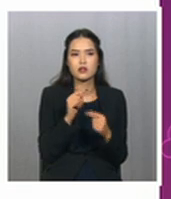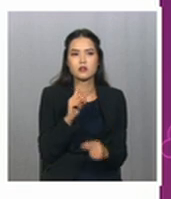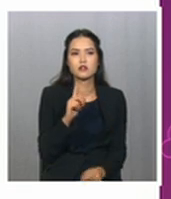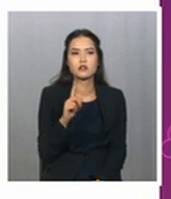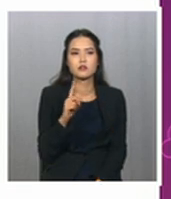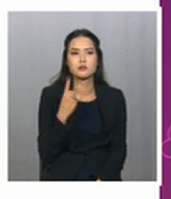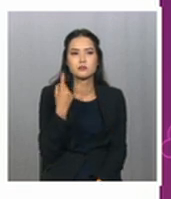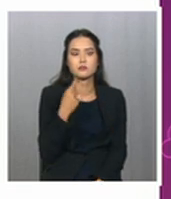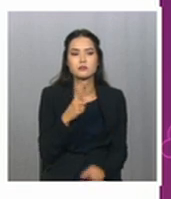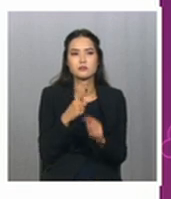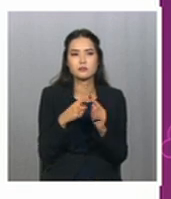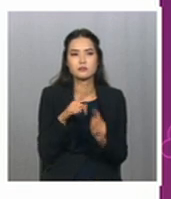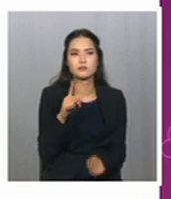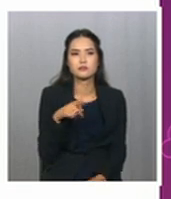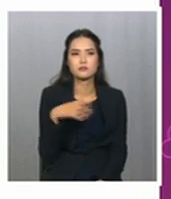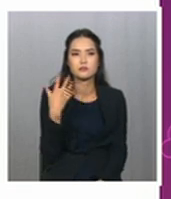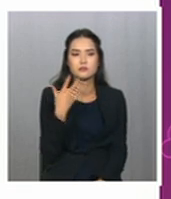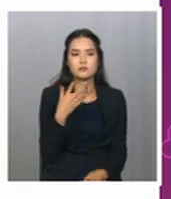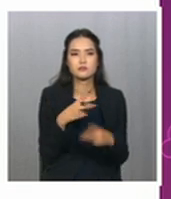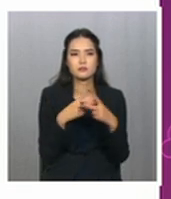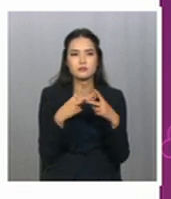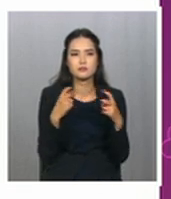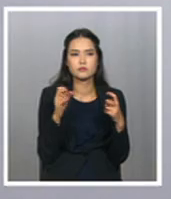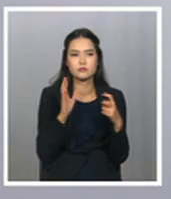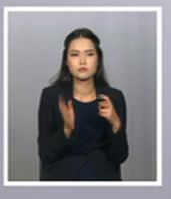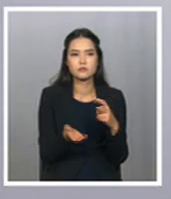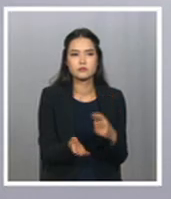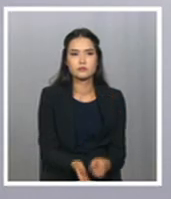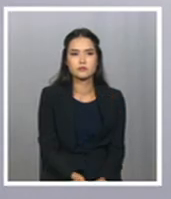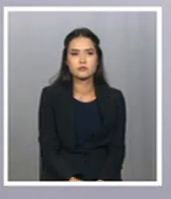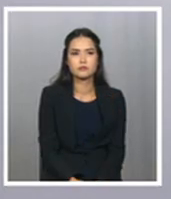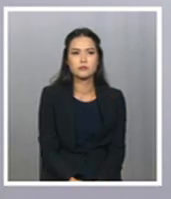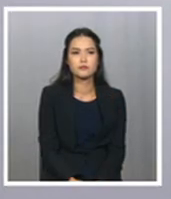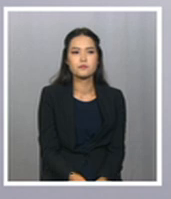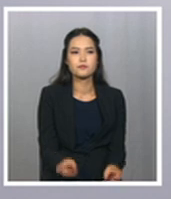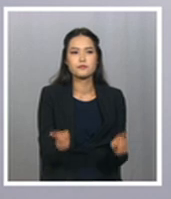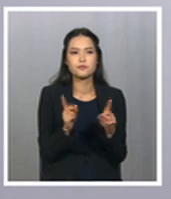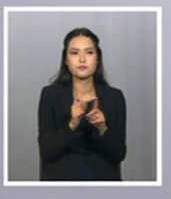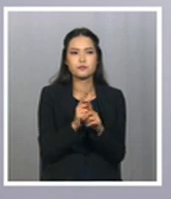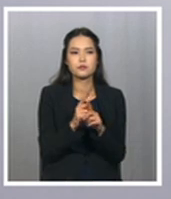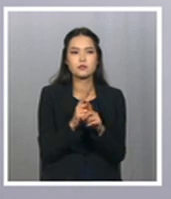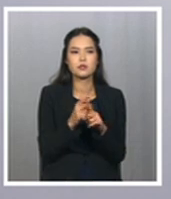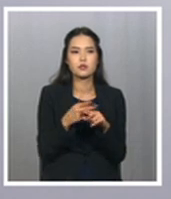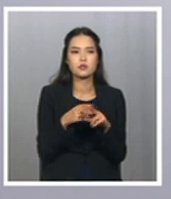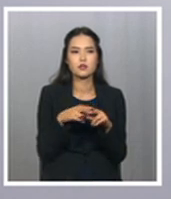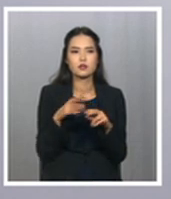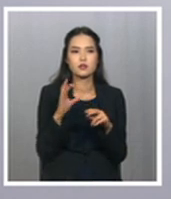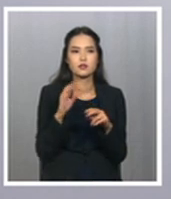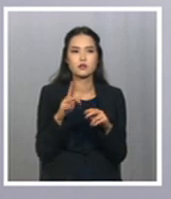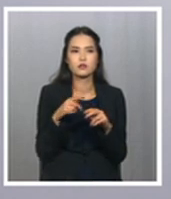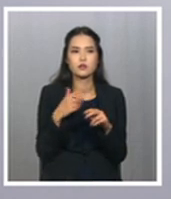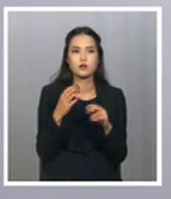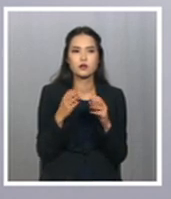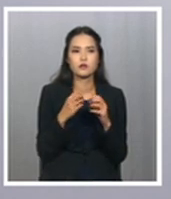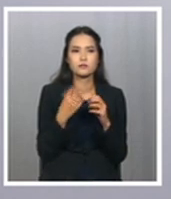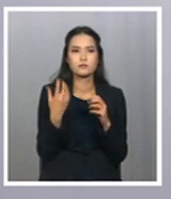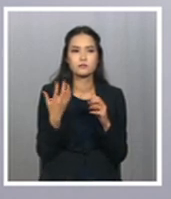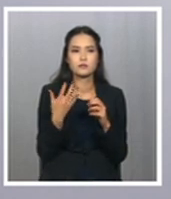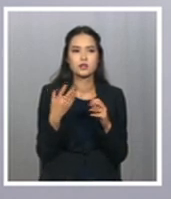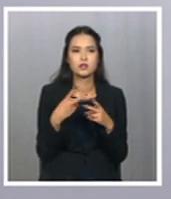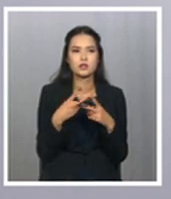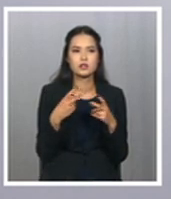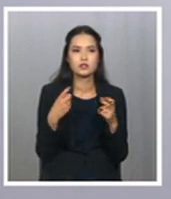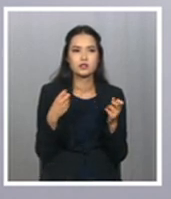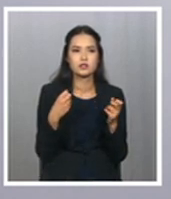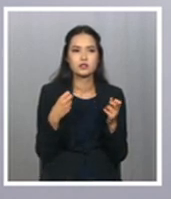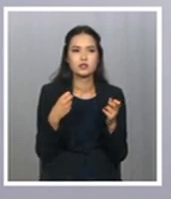тең, яғни Д, С гипотенузаның жартысына тең болады. Олай болса, бұл жер бізде 0,5-ке тең. Ендеше координаттар